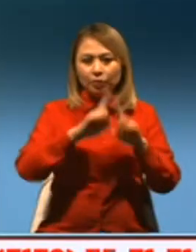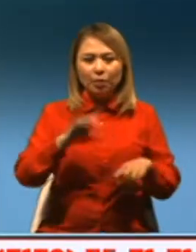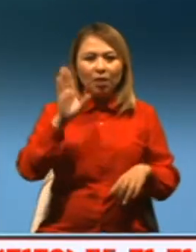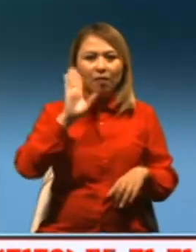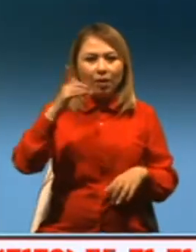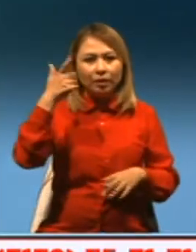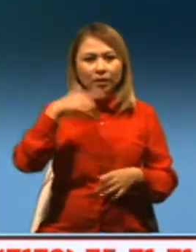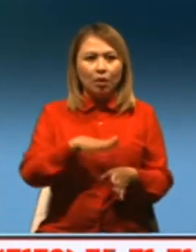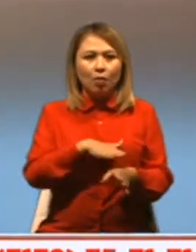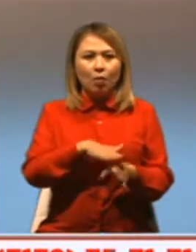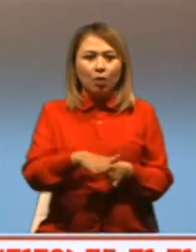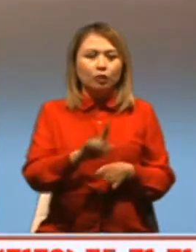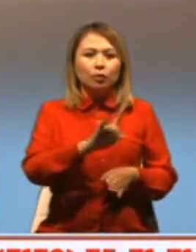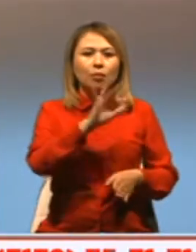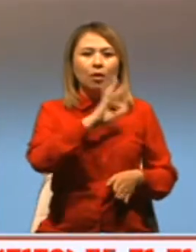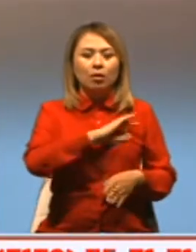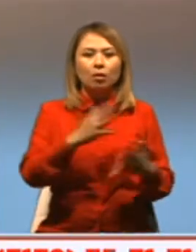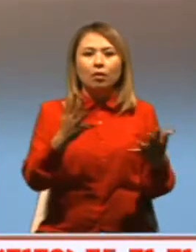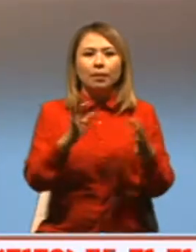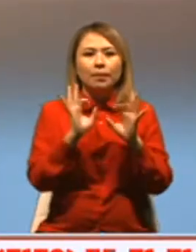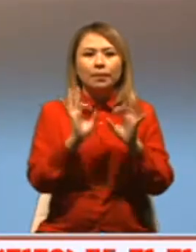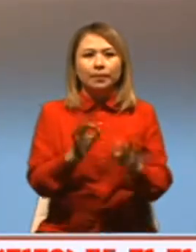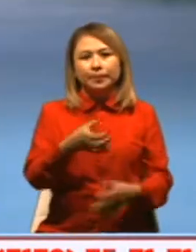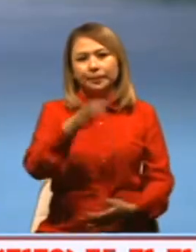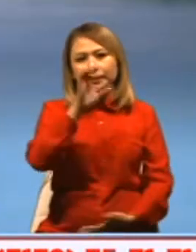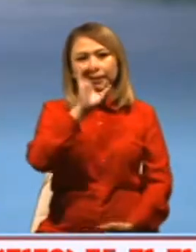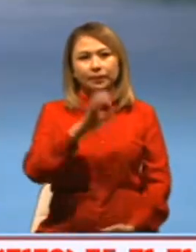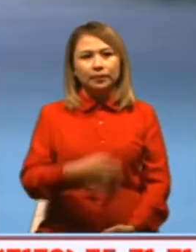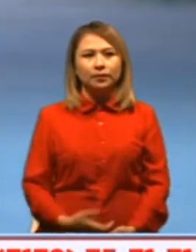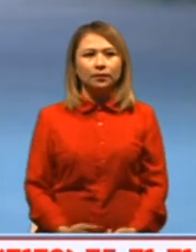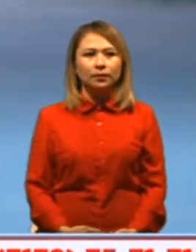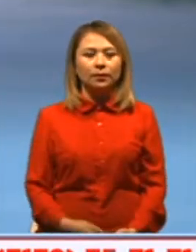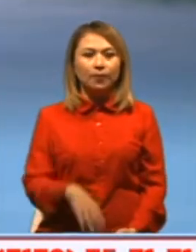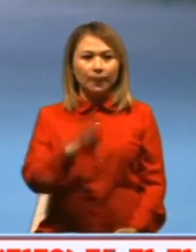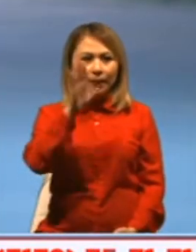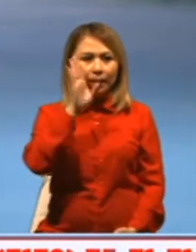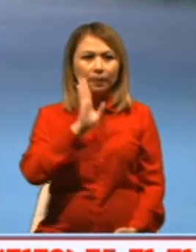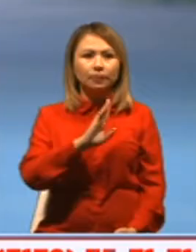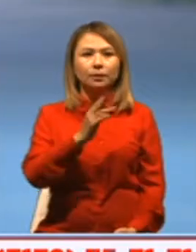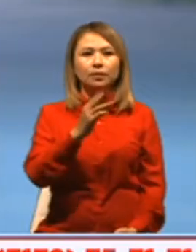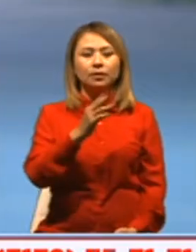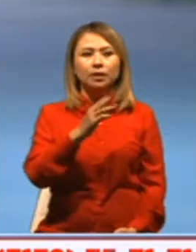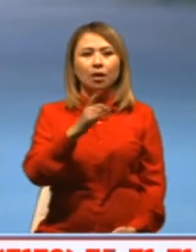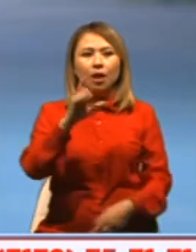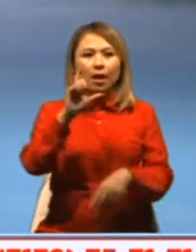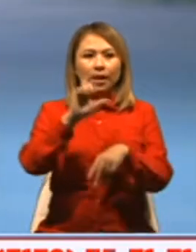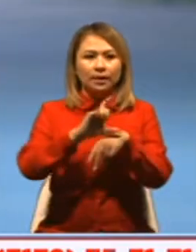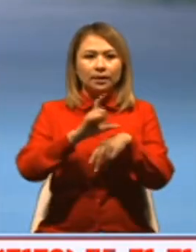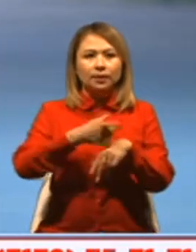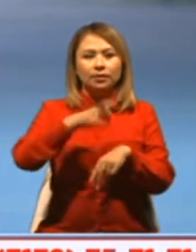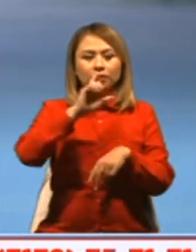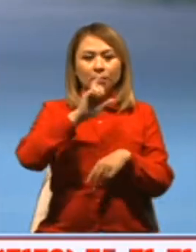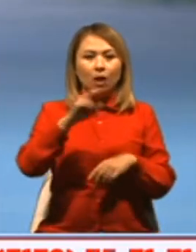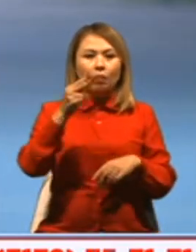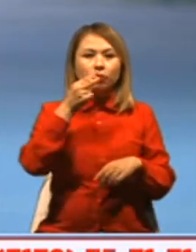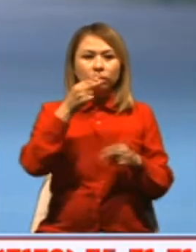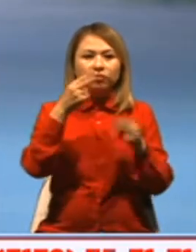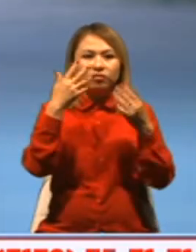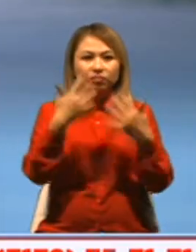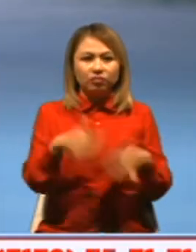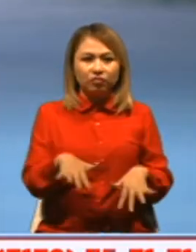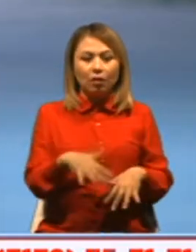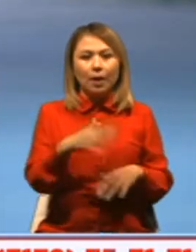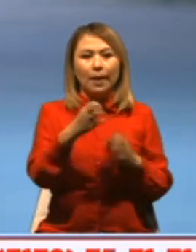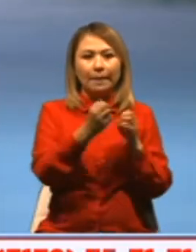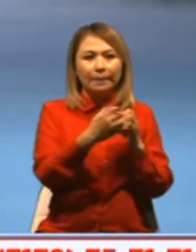толықтай сіңіп пайдалы болу үшін қалай ішкен дұрыс? Таңғы асты одан су ішіп болғаннан кейін 15-20 минуттан кейін